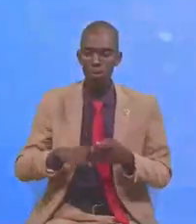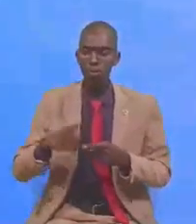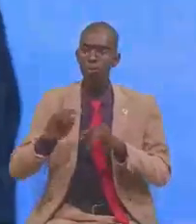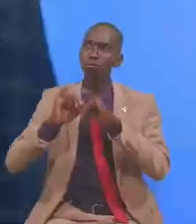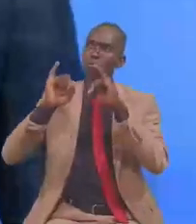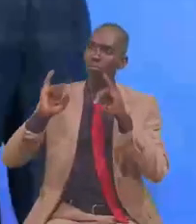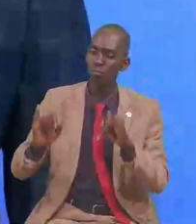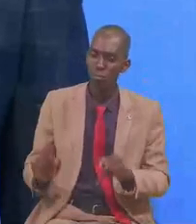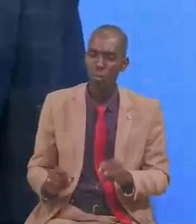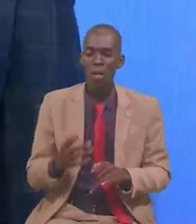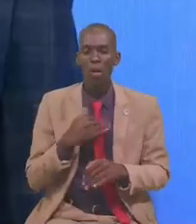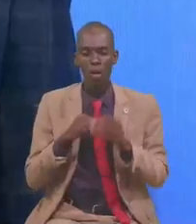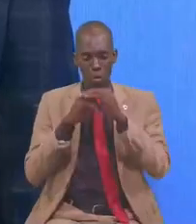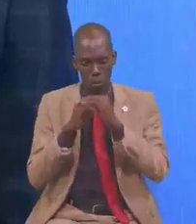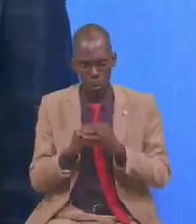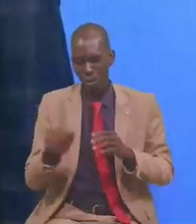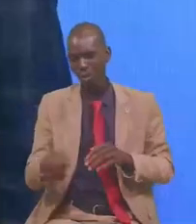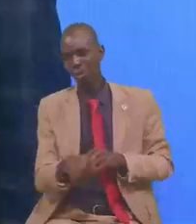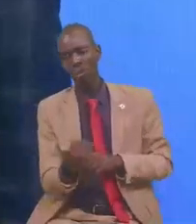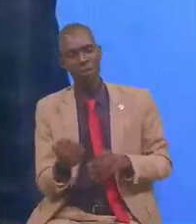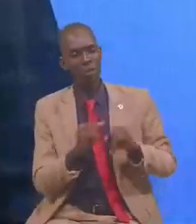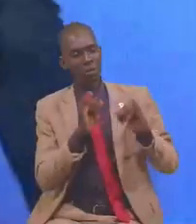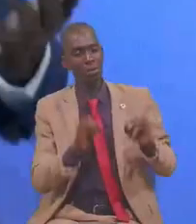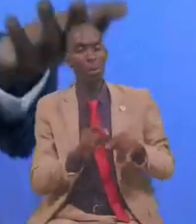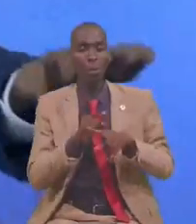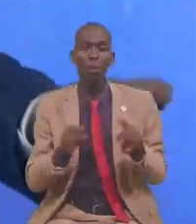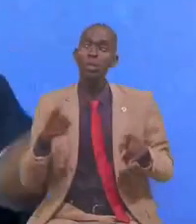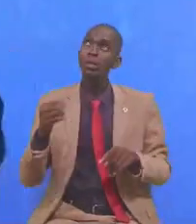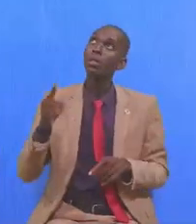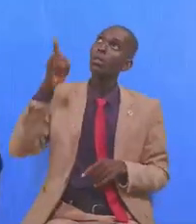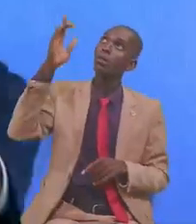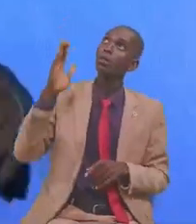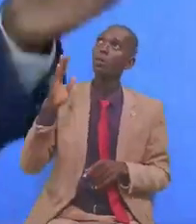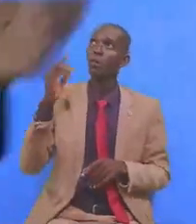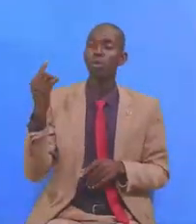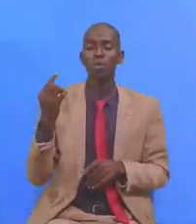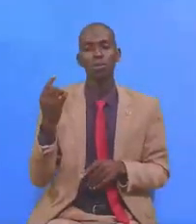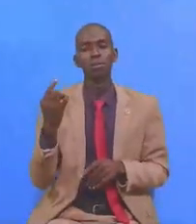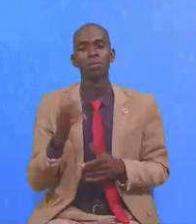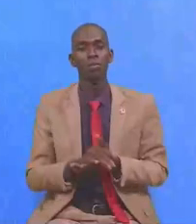la conduire à un couvent, mais au Dieu du ciel seul.